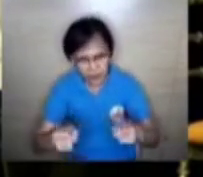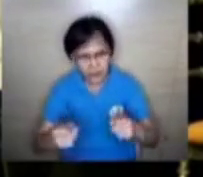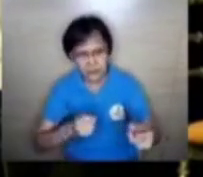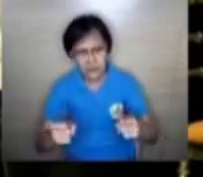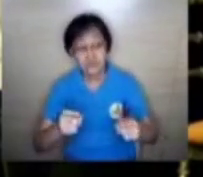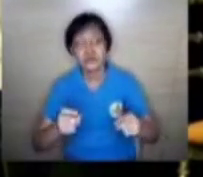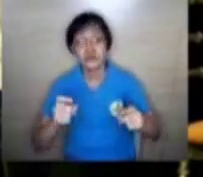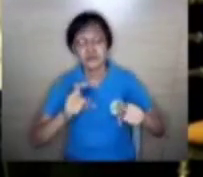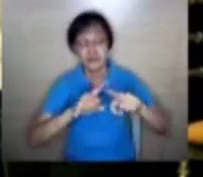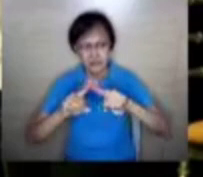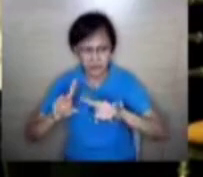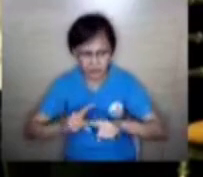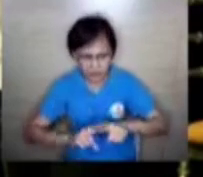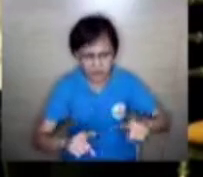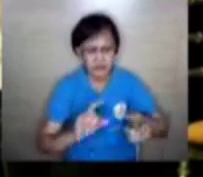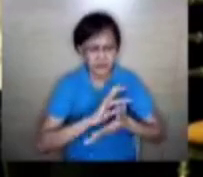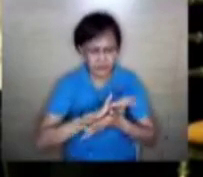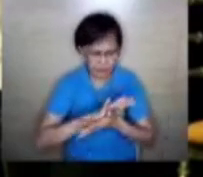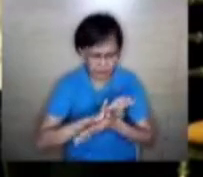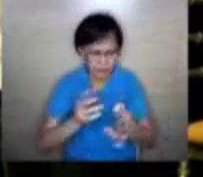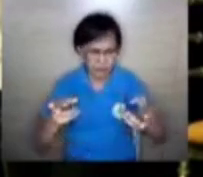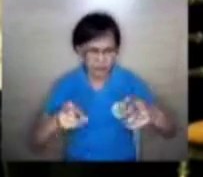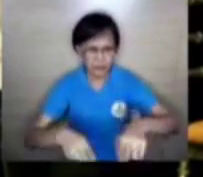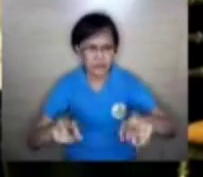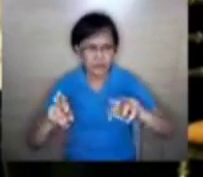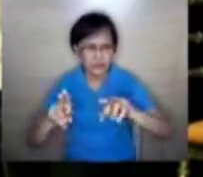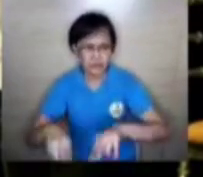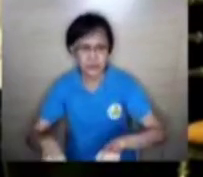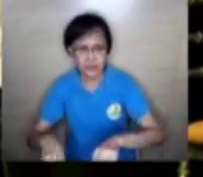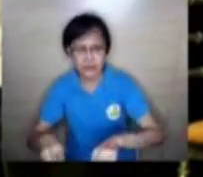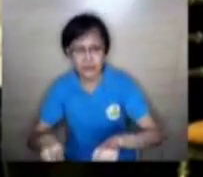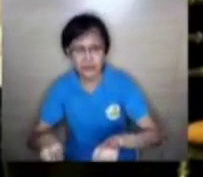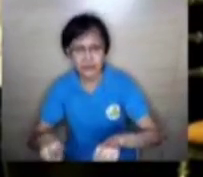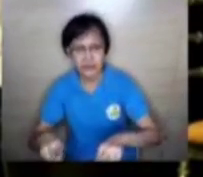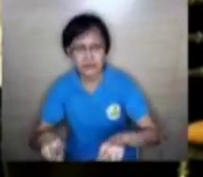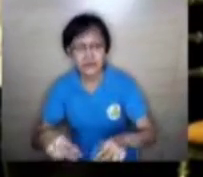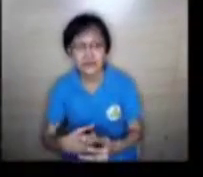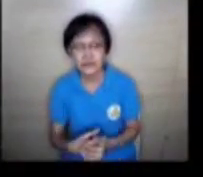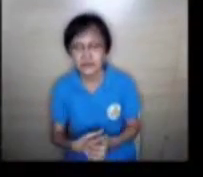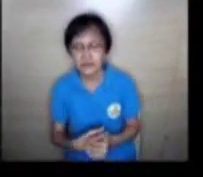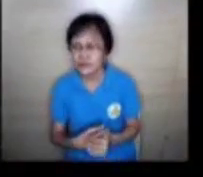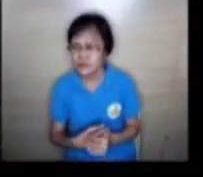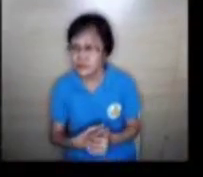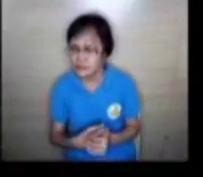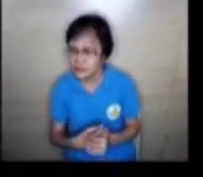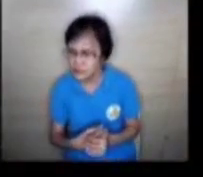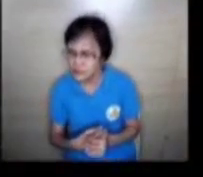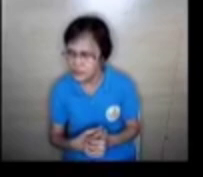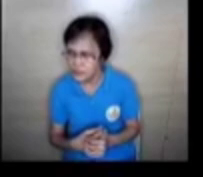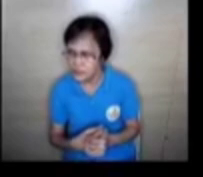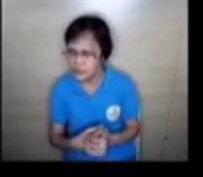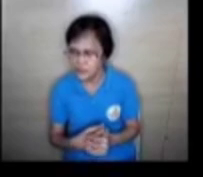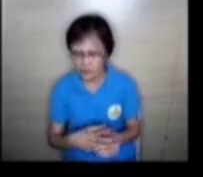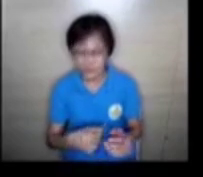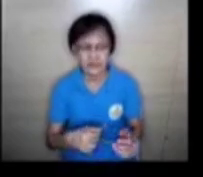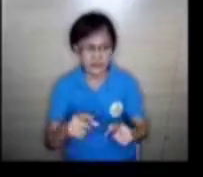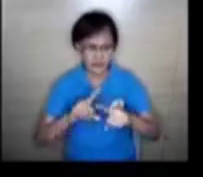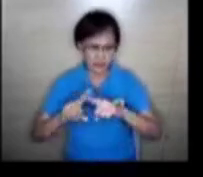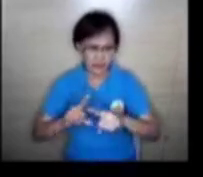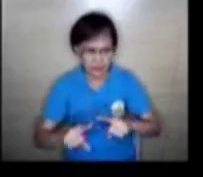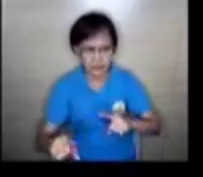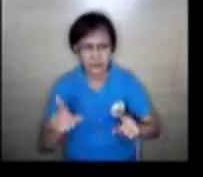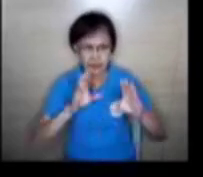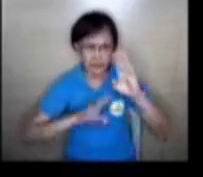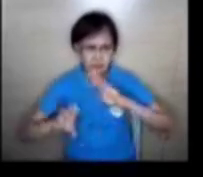siyempre ng pandemya. Ngunit sa gitna ng mga katotohanan ito at ng marami pang ibang suliranin,